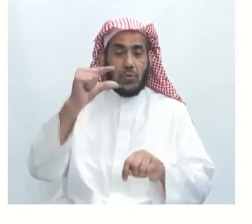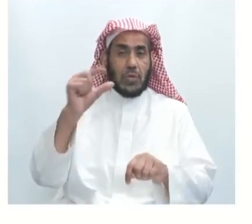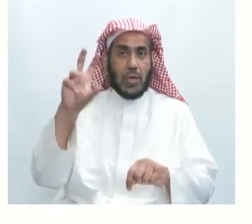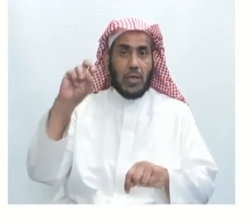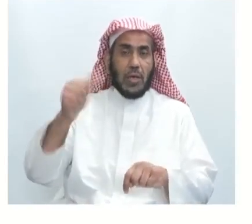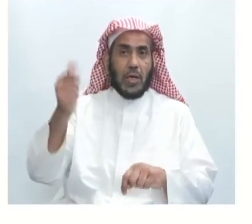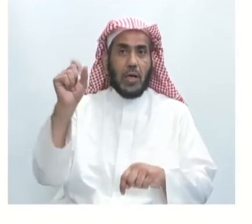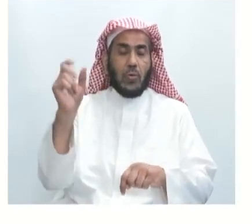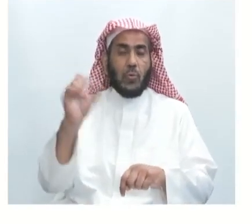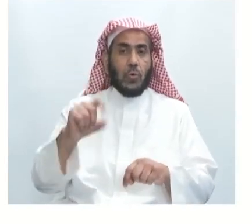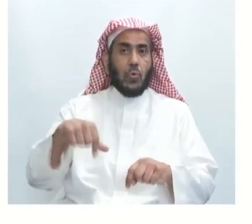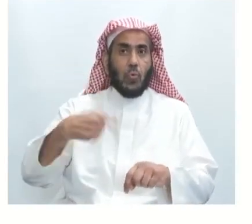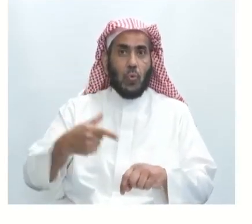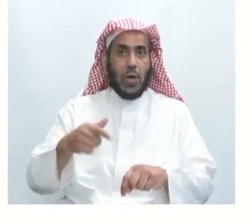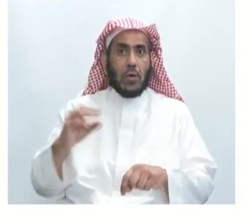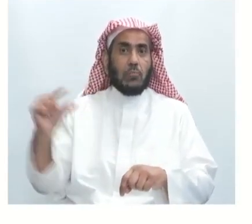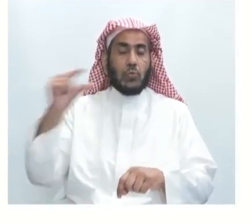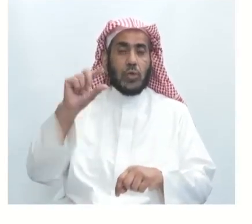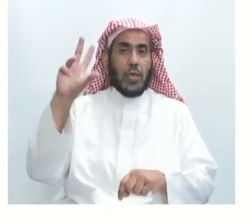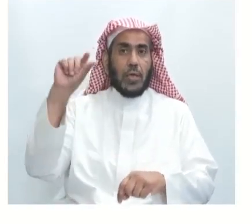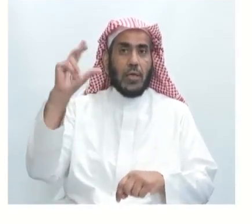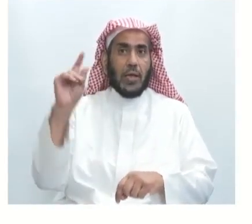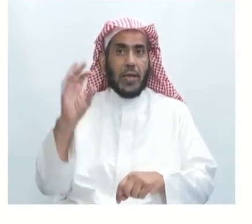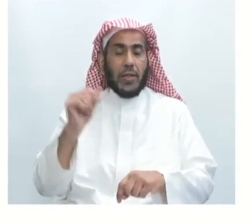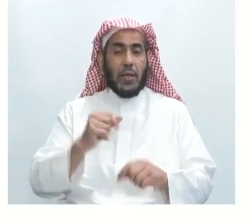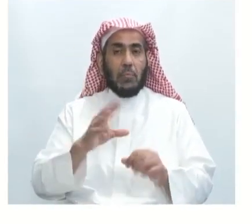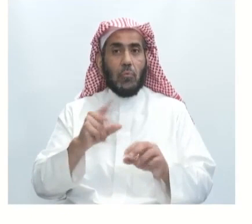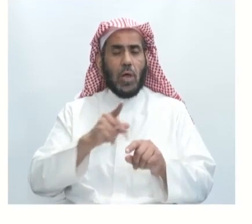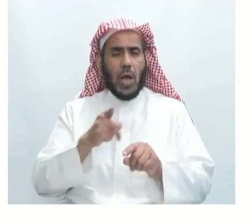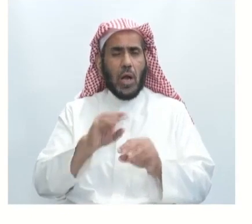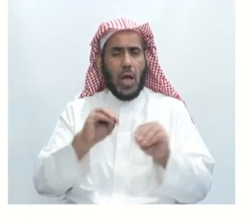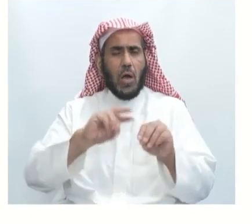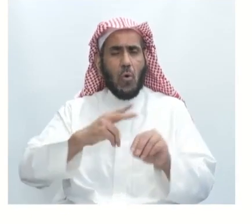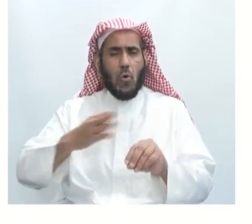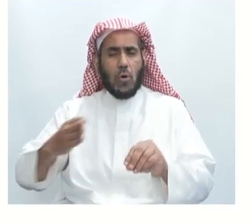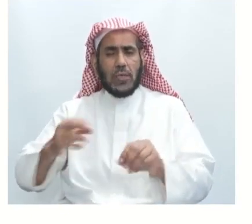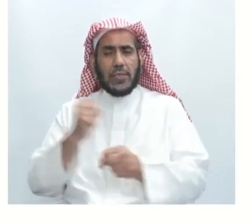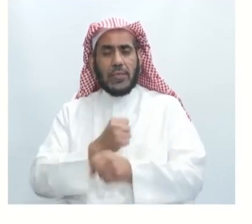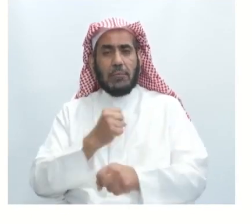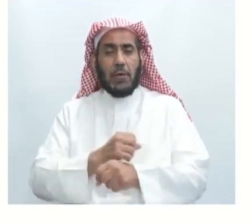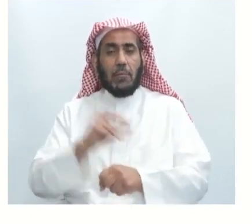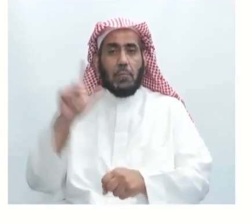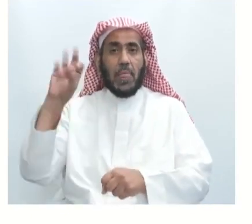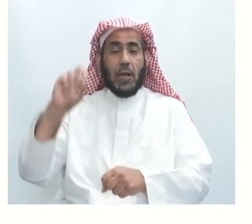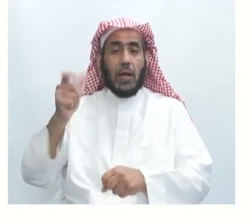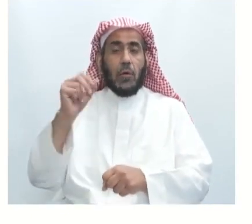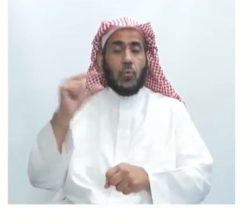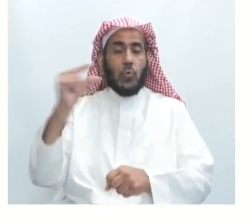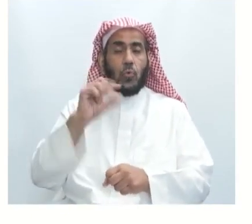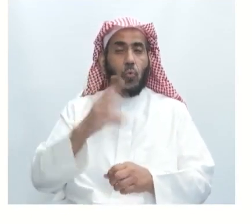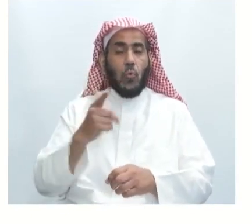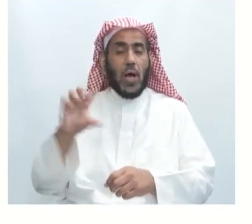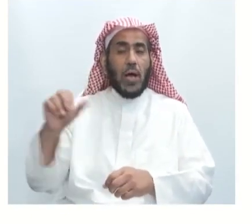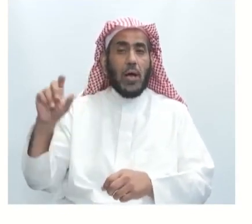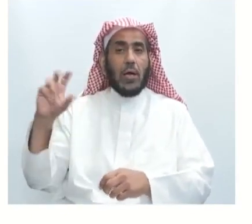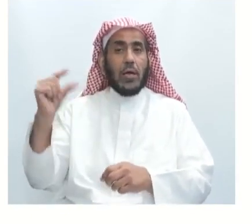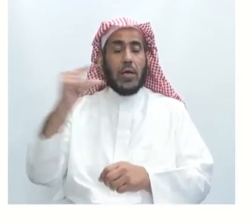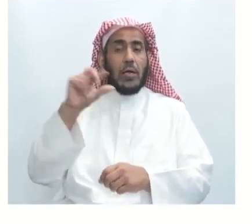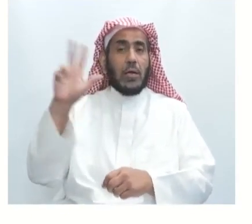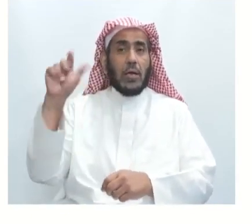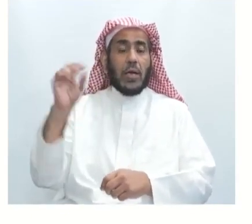ومصطلح النظام قد ذكرنا قبل قليل اوجه استعمال هذا المصطلح هو مصطلح القانون ومصطلح النظام